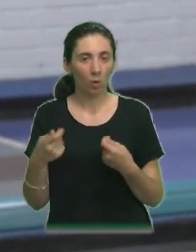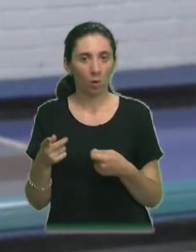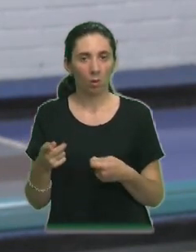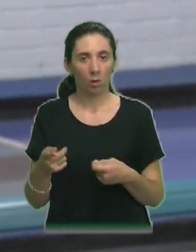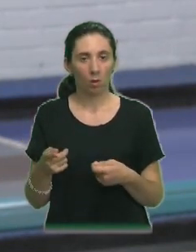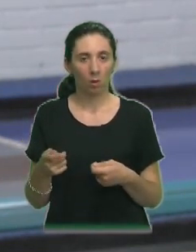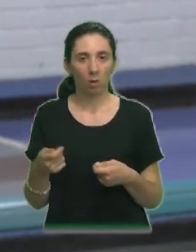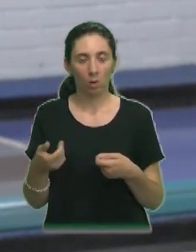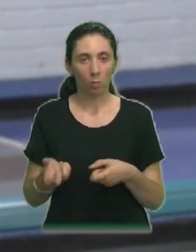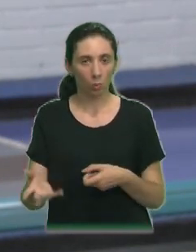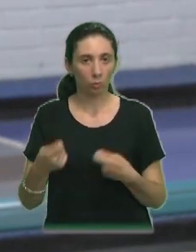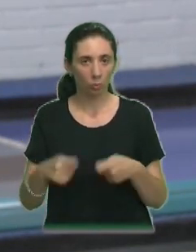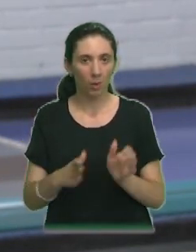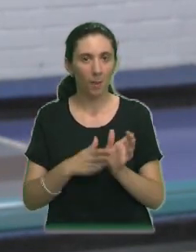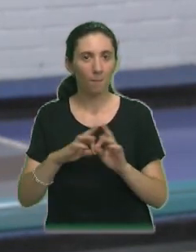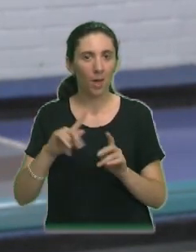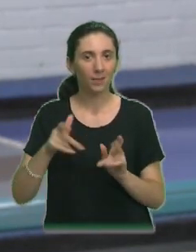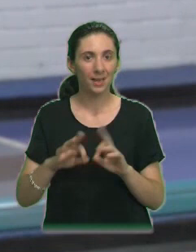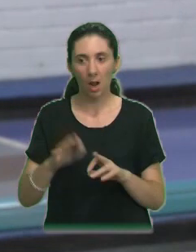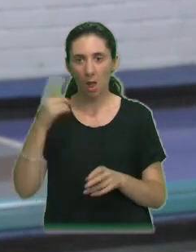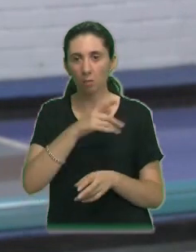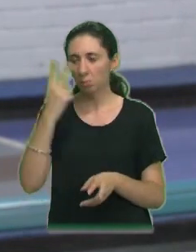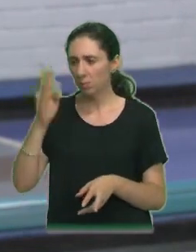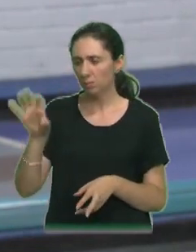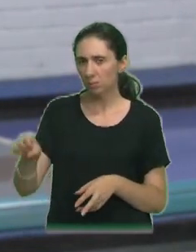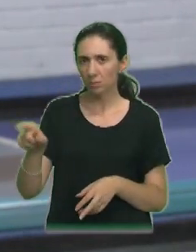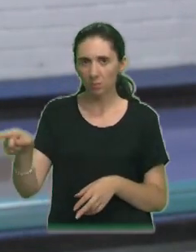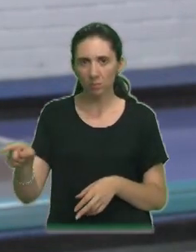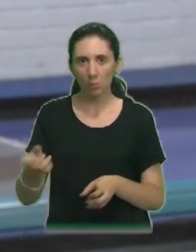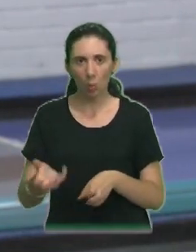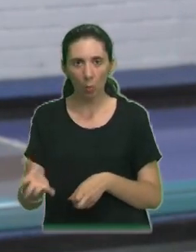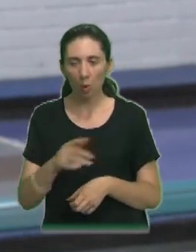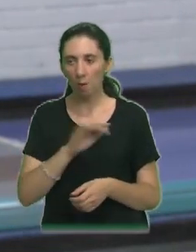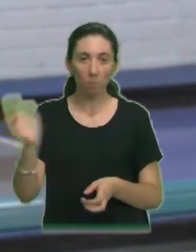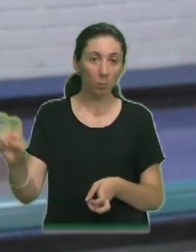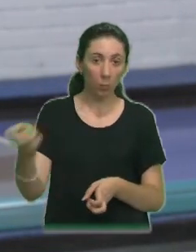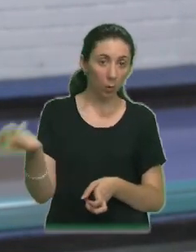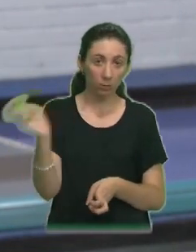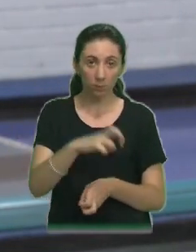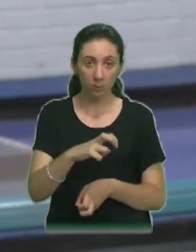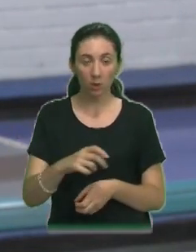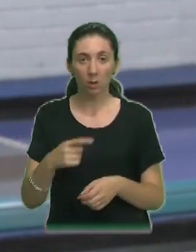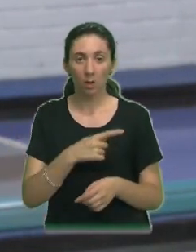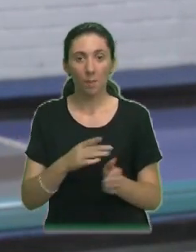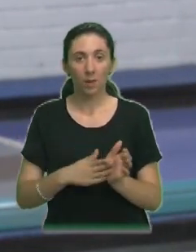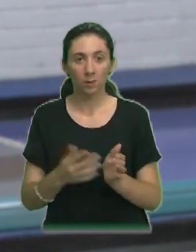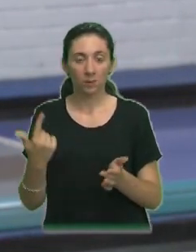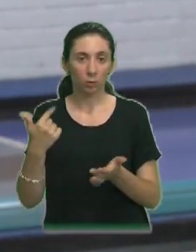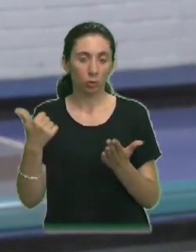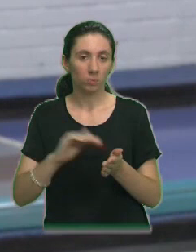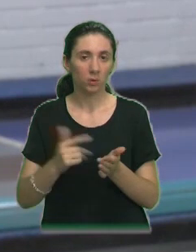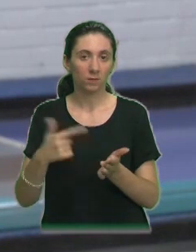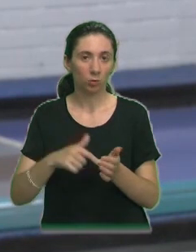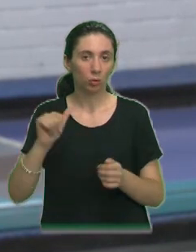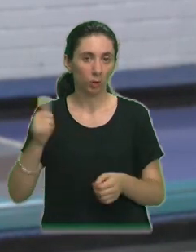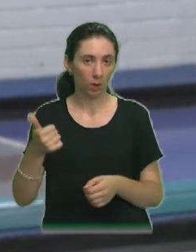Mantinela. I oni su nas tamo skužili na toj kuglani i pozvali su nas u taj klub, tako da u 6. mjesecu 2011. zapravo